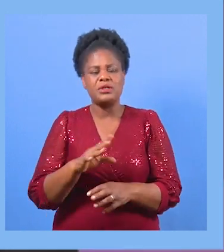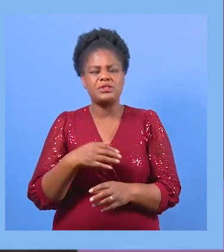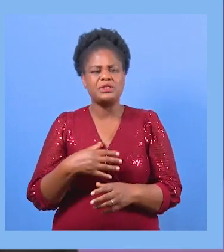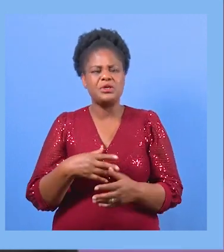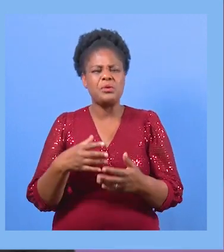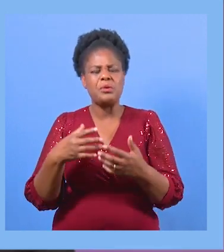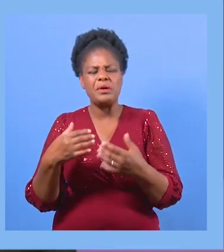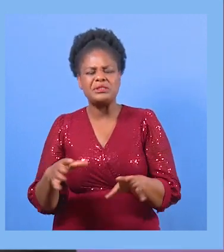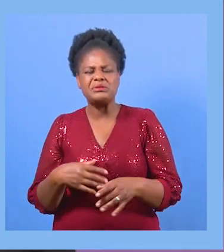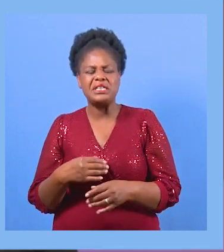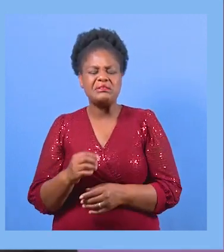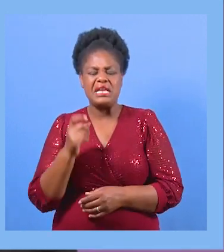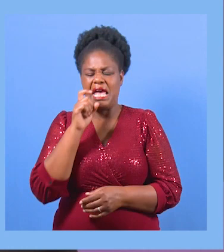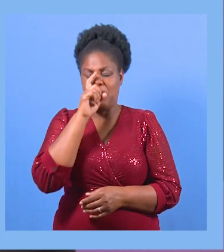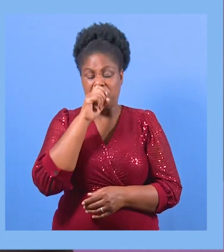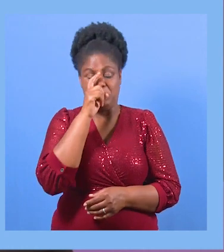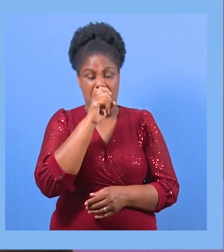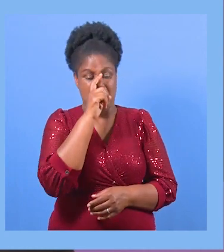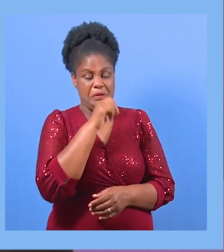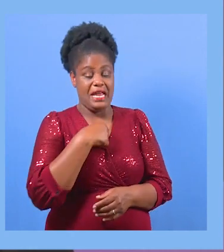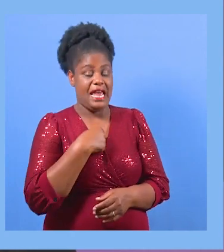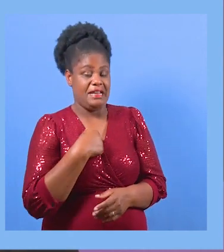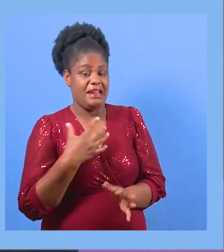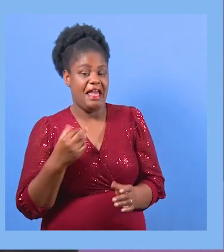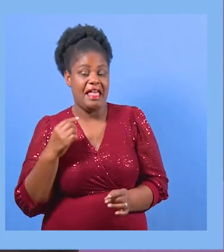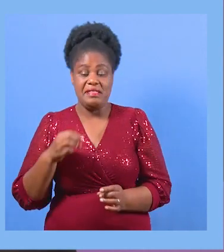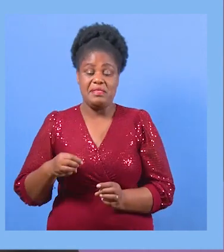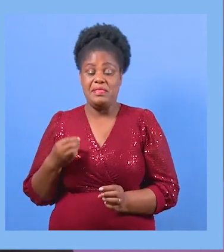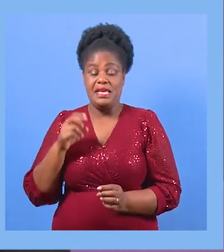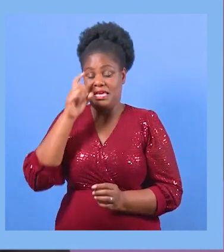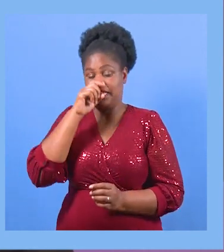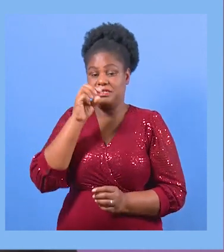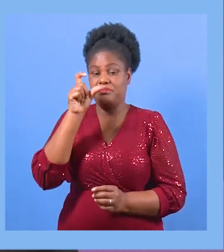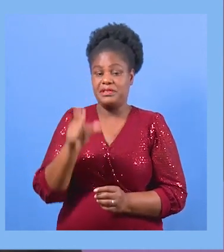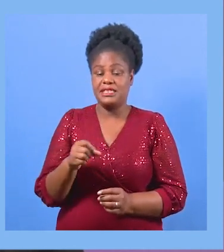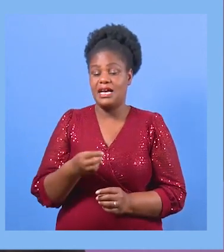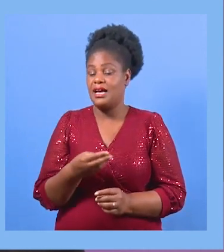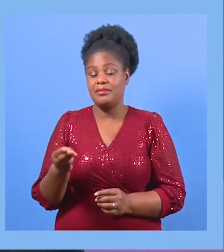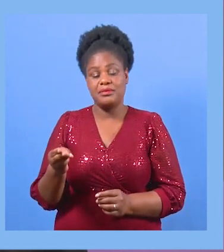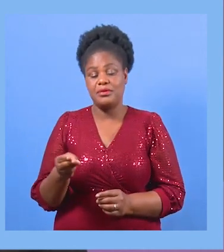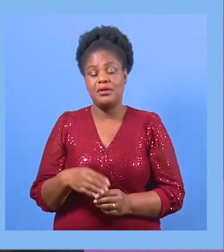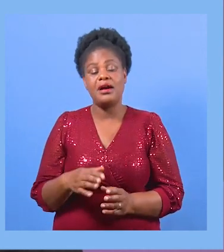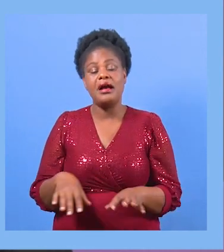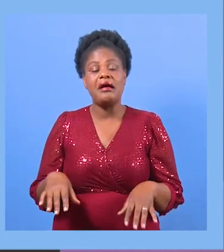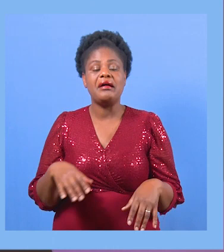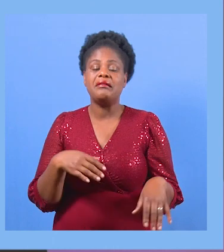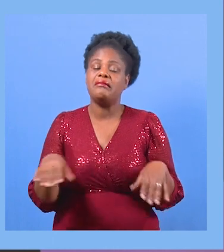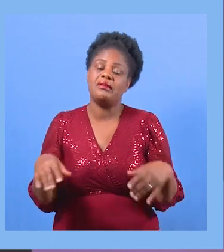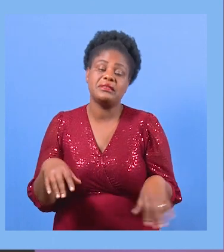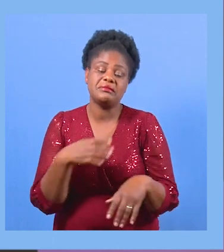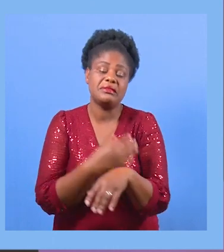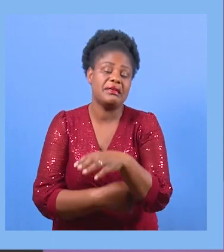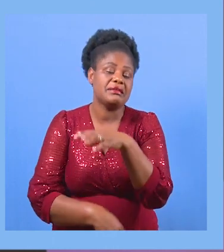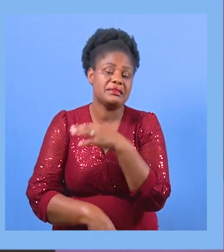Ngatisatorerei chitungu padenga, ndo chekutanga. Chechipiri, dunga munhu Mai Chisamba. Tine unyope kunzogo, ameno kuti akaudza vana vedu